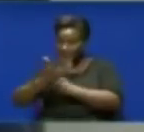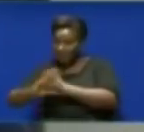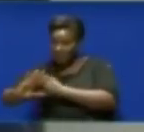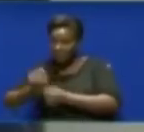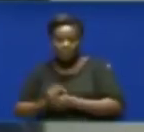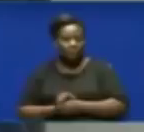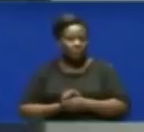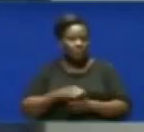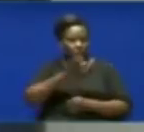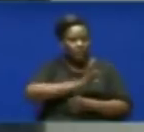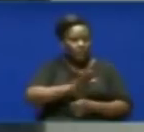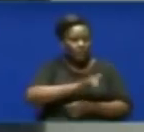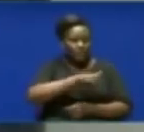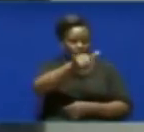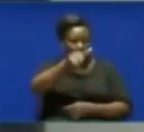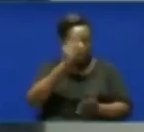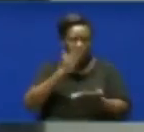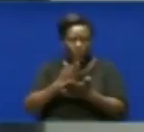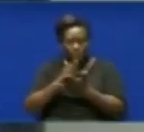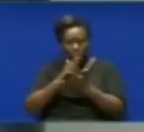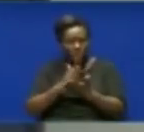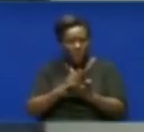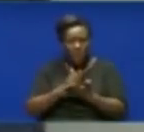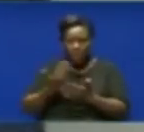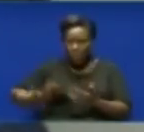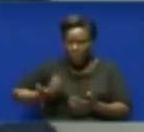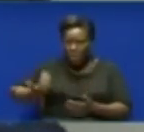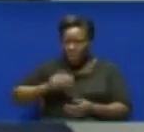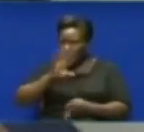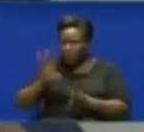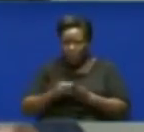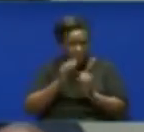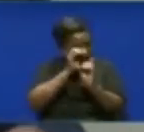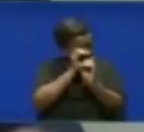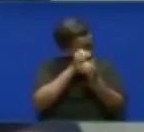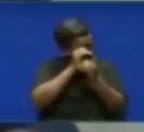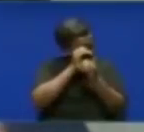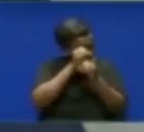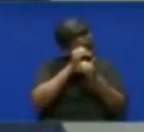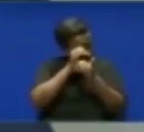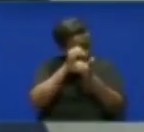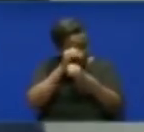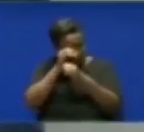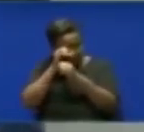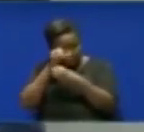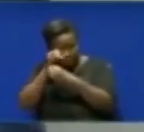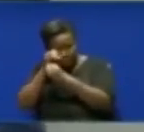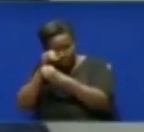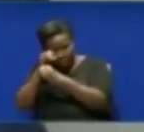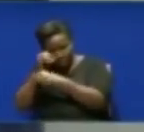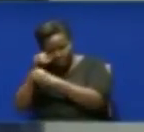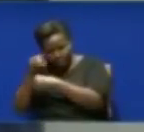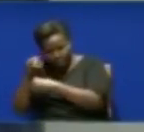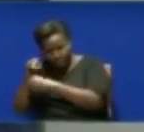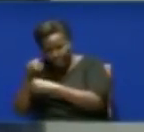ndege, kwa kupima kila abiria anayeingia nchini na kubaini kama ana